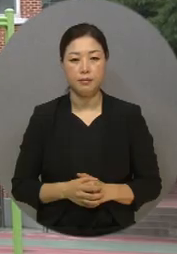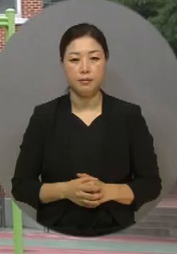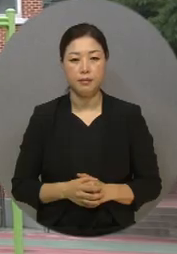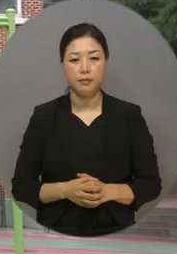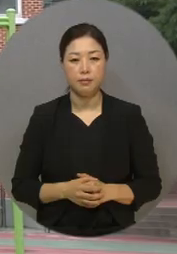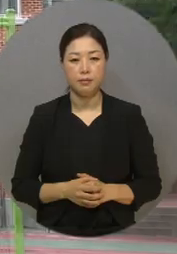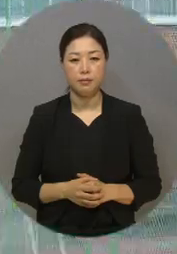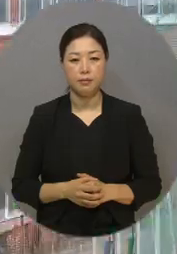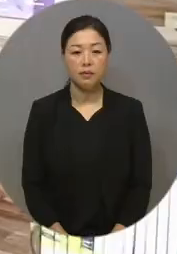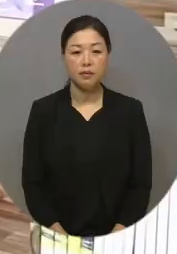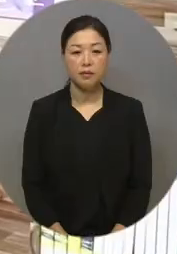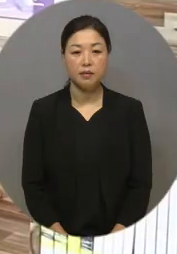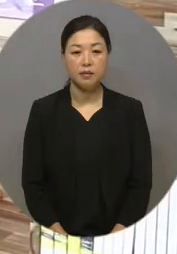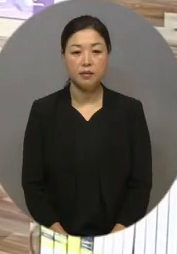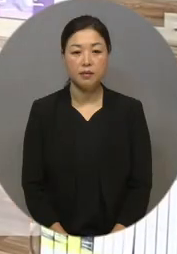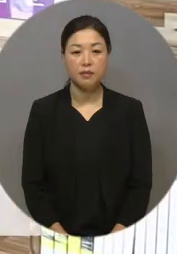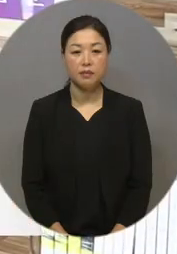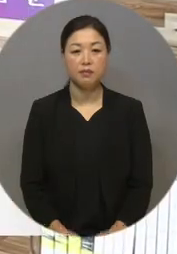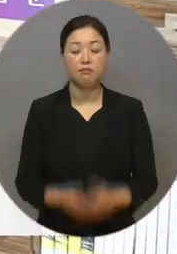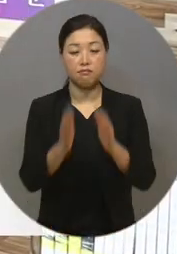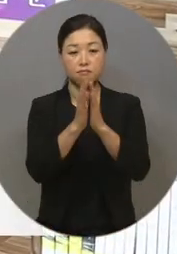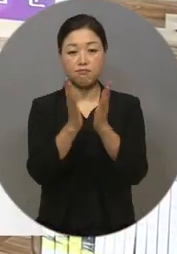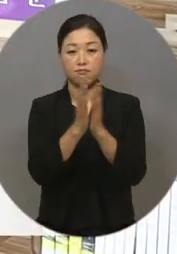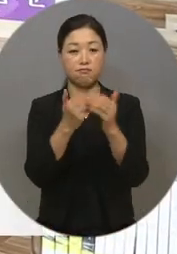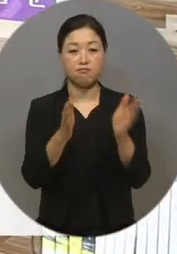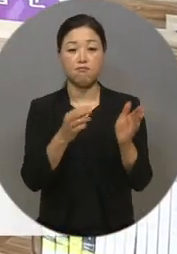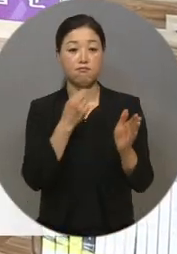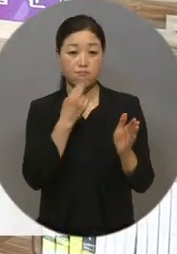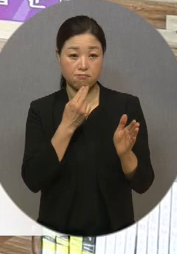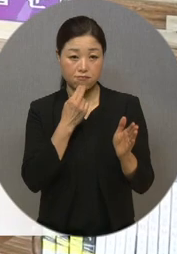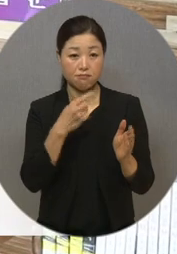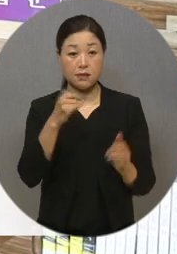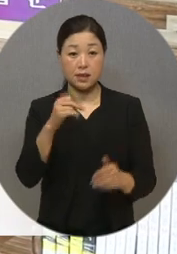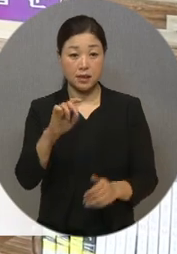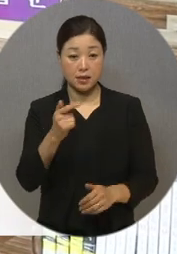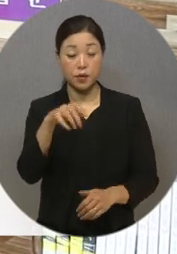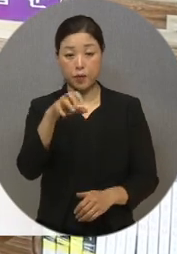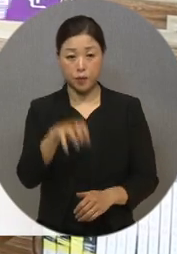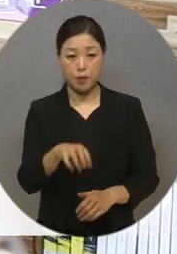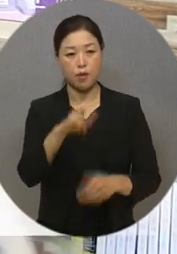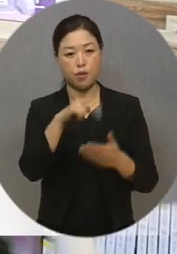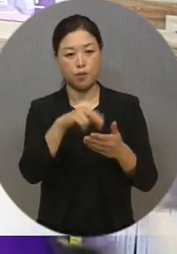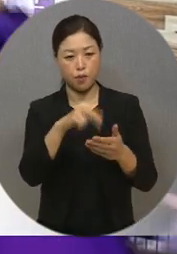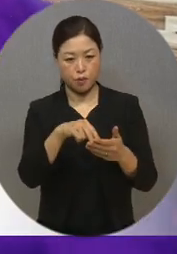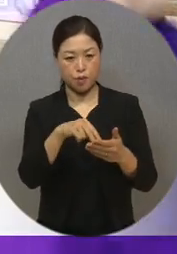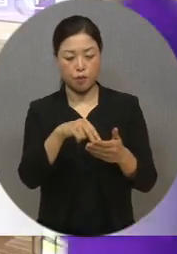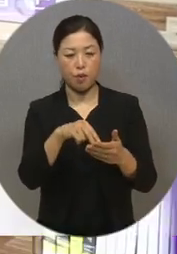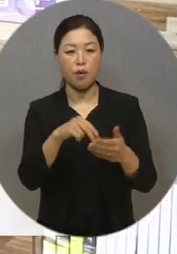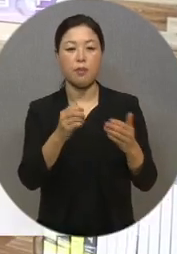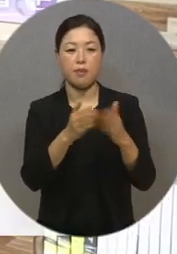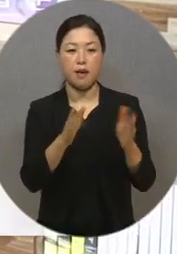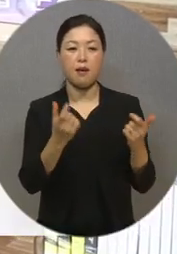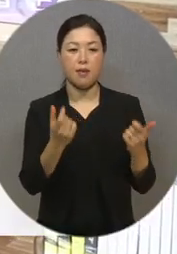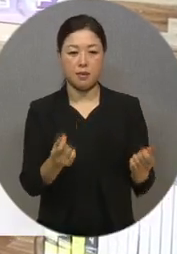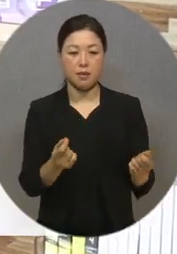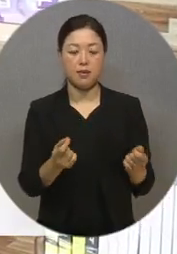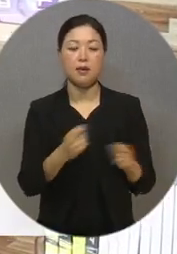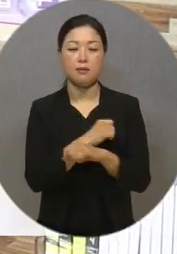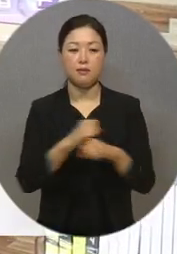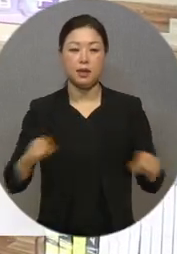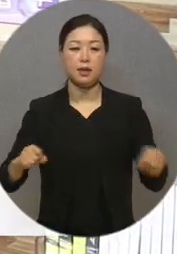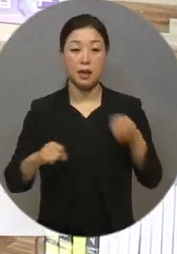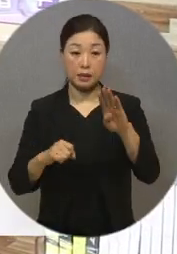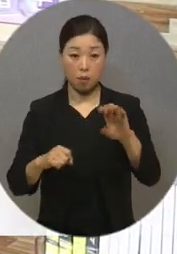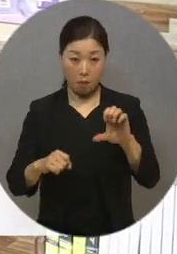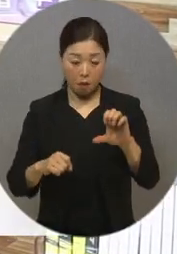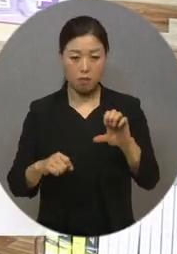유재니입니다. 서점이 없는 지자체였던 신안군에 도서관 기능을 하는 45평 규모의 민간 책방이 새로